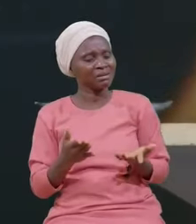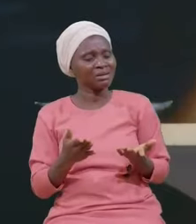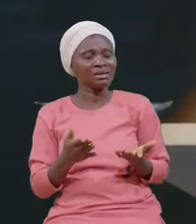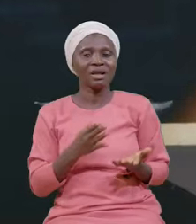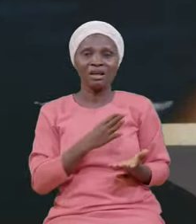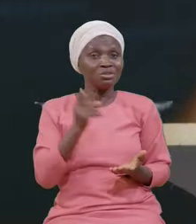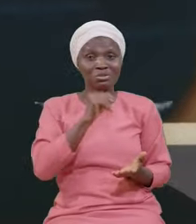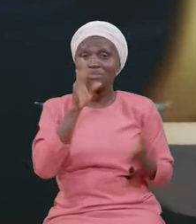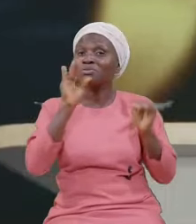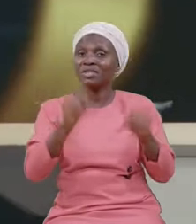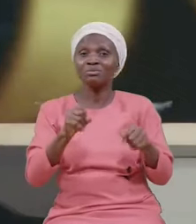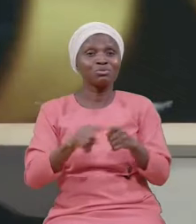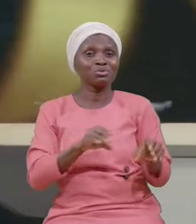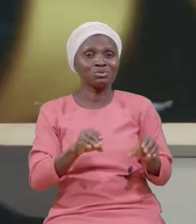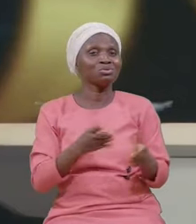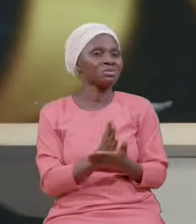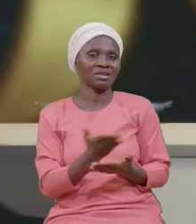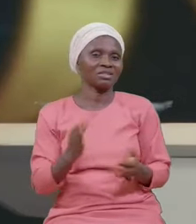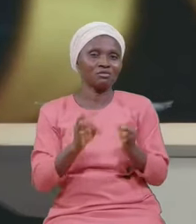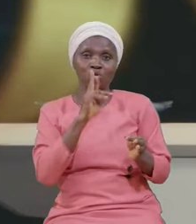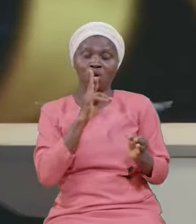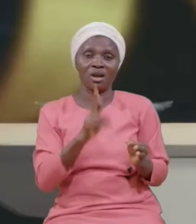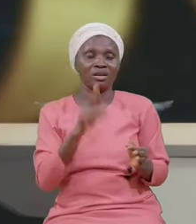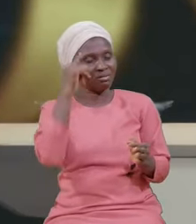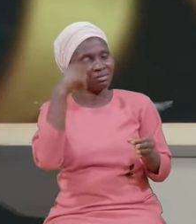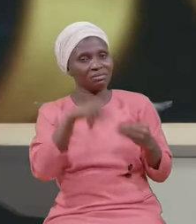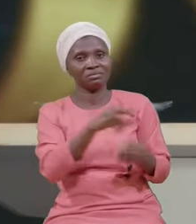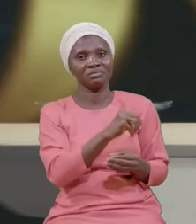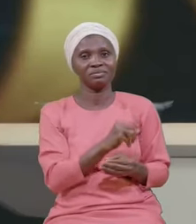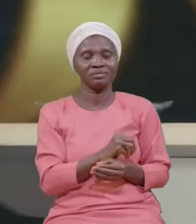faire quoi que ce soit et faire tout ce que le Seigneur veut que tu fasses.